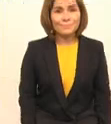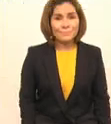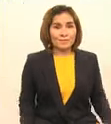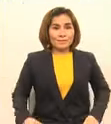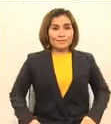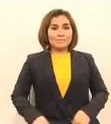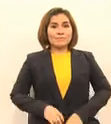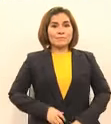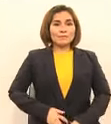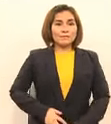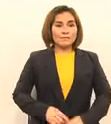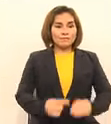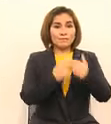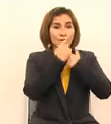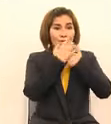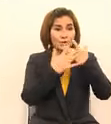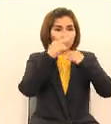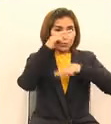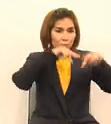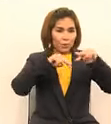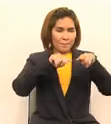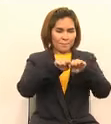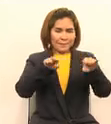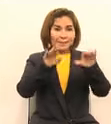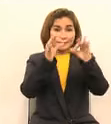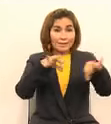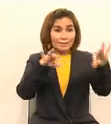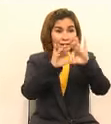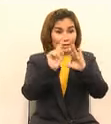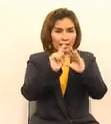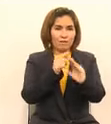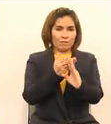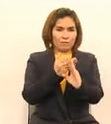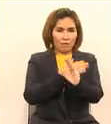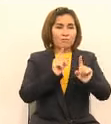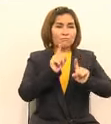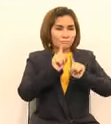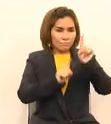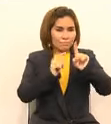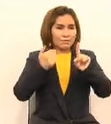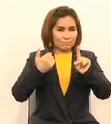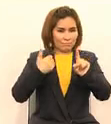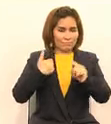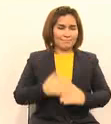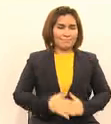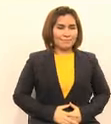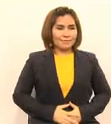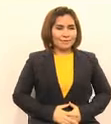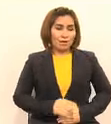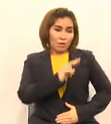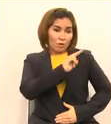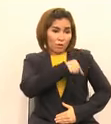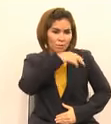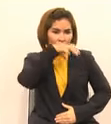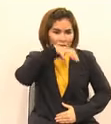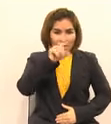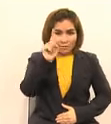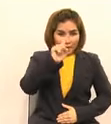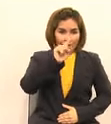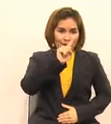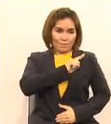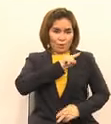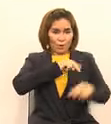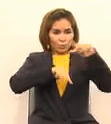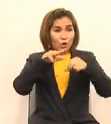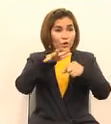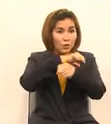านสำคัญครับว่าเราต้องมีการประเมินก่อนนะครับห้องโรงพยาบาลไหนจะตรวจโควิด-19 โดย